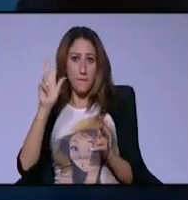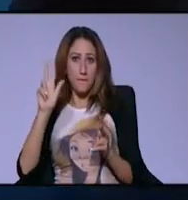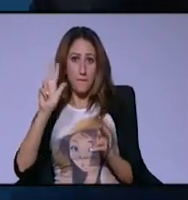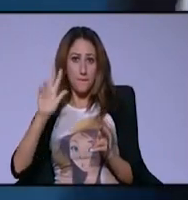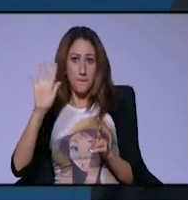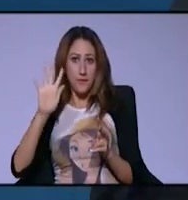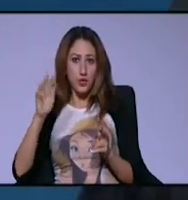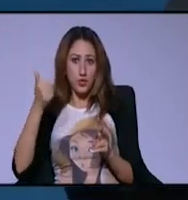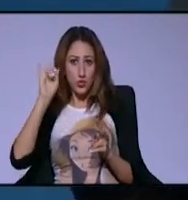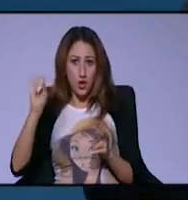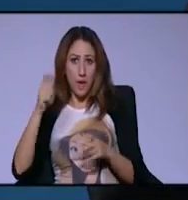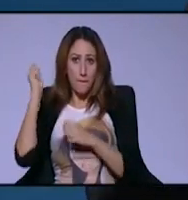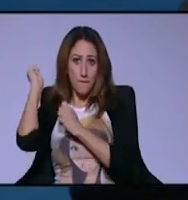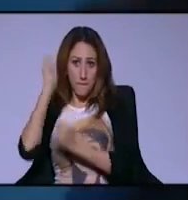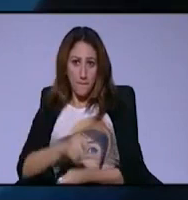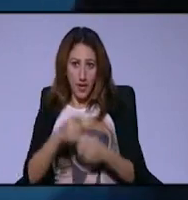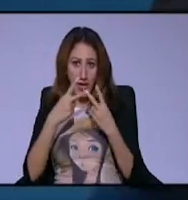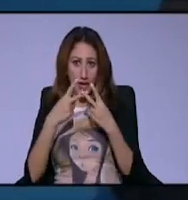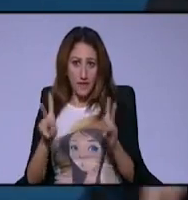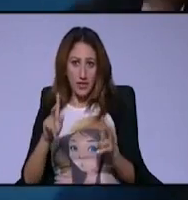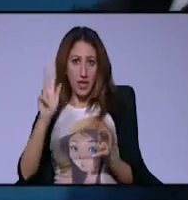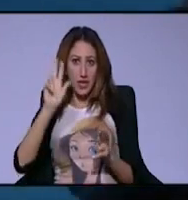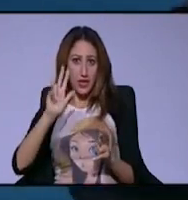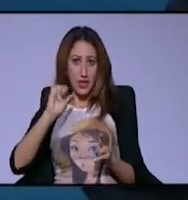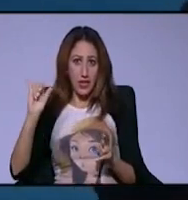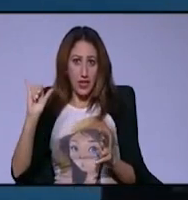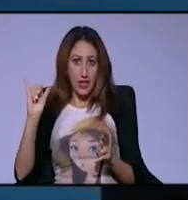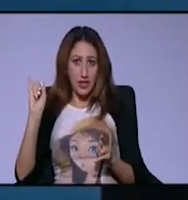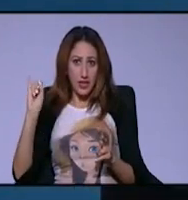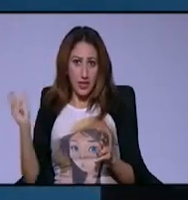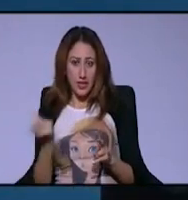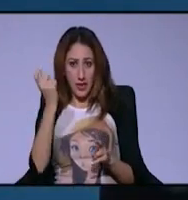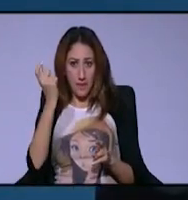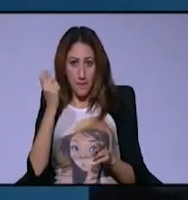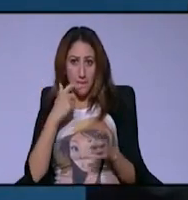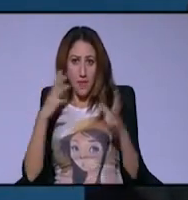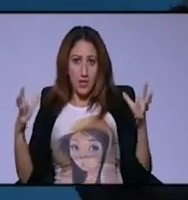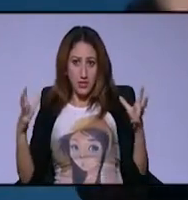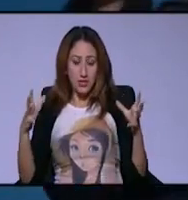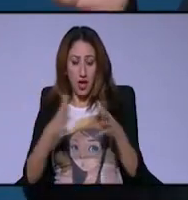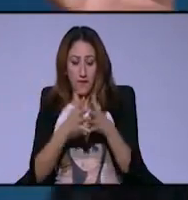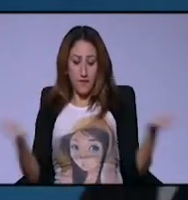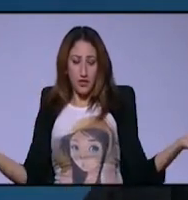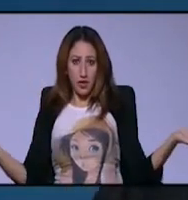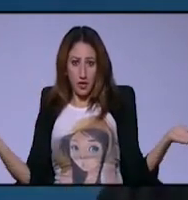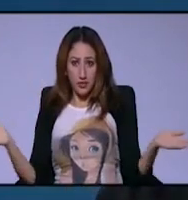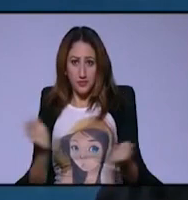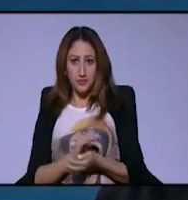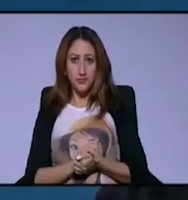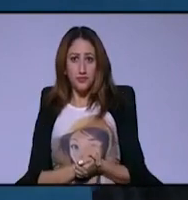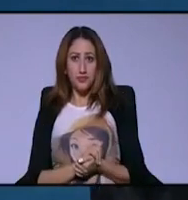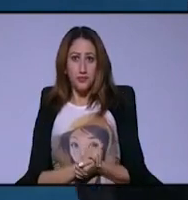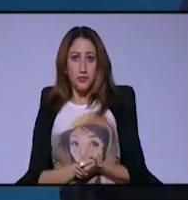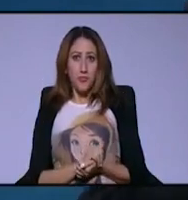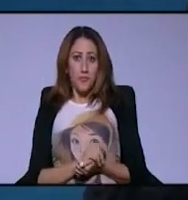فارس، طرق طرقة ثم قال فتحت لي اليمن، وفي الطرقة الرابعة انهارت الصخرة. عدد الصحابة الكرام الذين